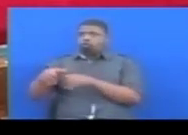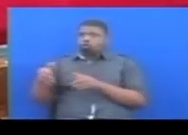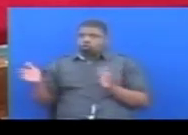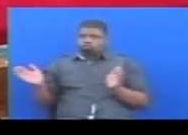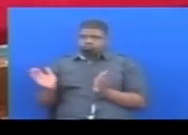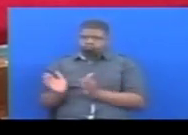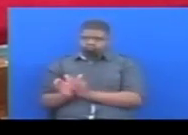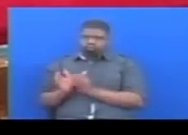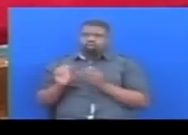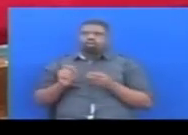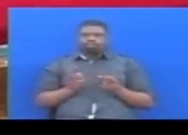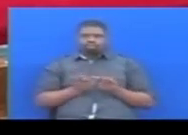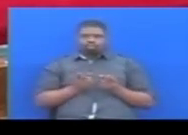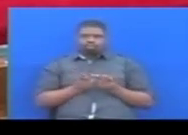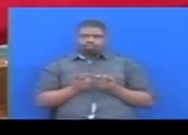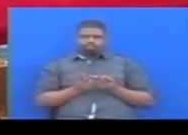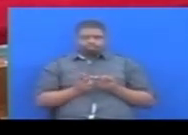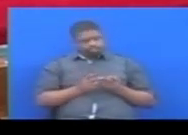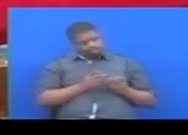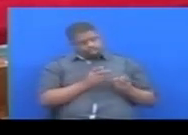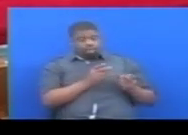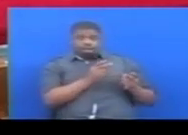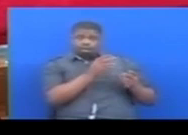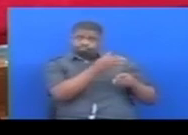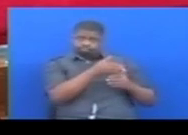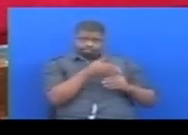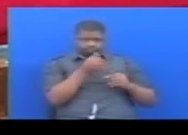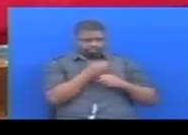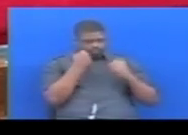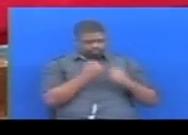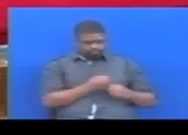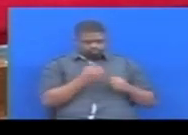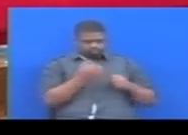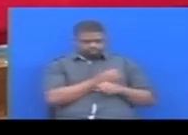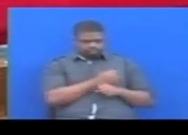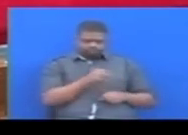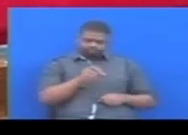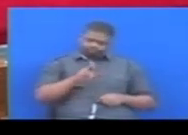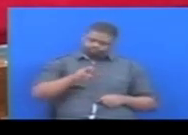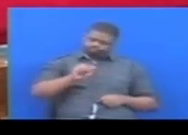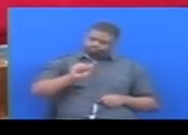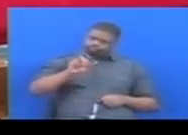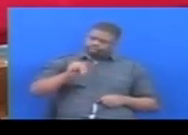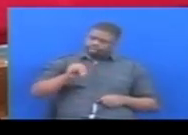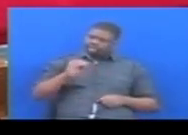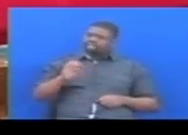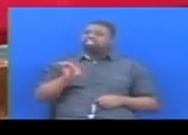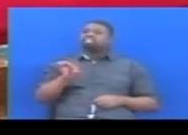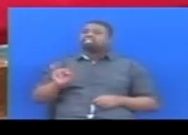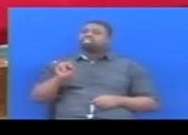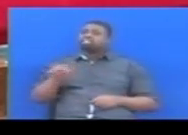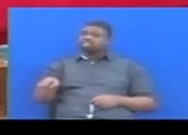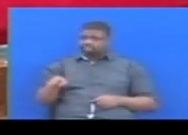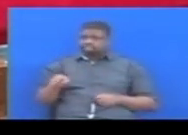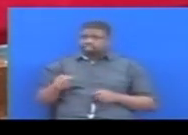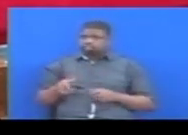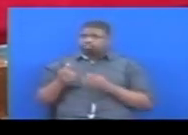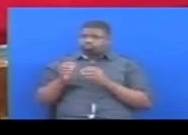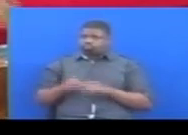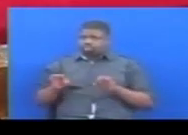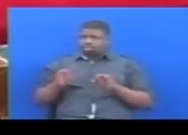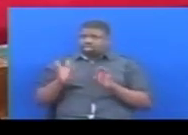kampuni inafanya jitihada za kuboresha miundombinu na malisho katika ranchi hizi ili kuirejesha hali ya kuwa na mifugo